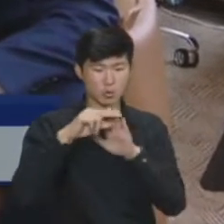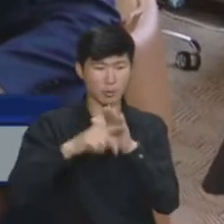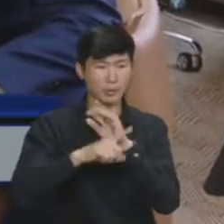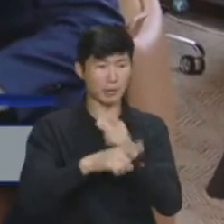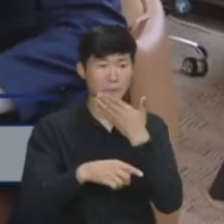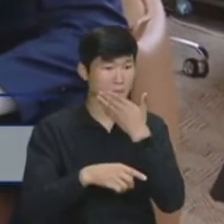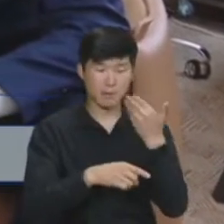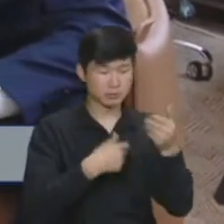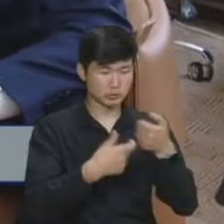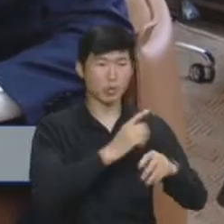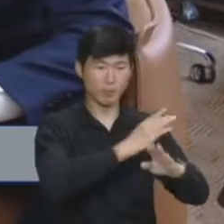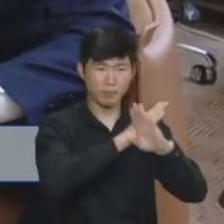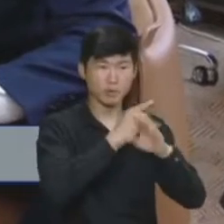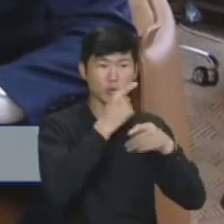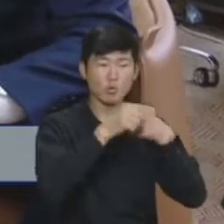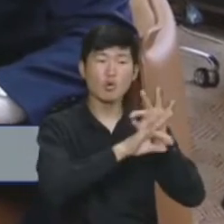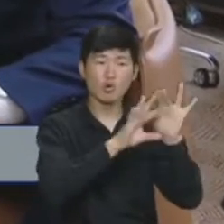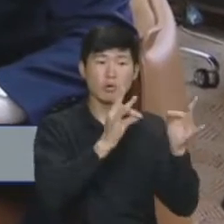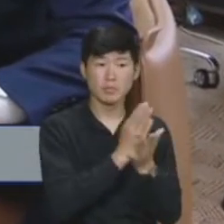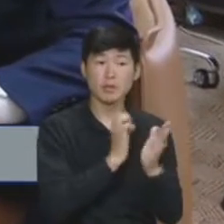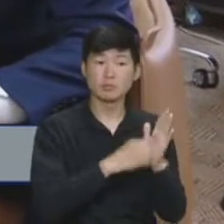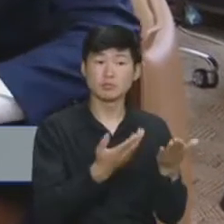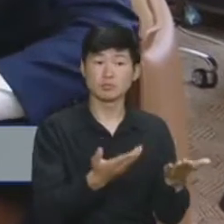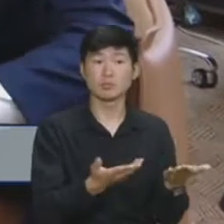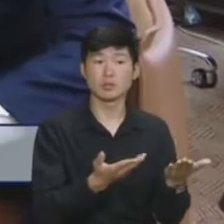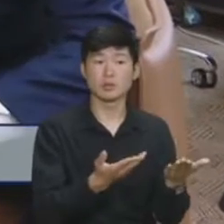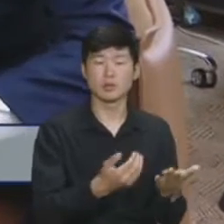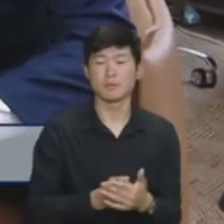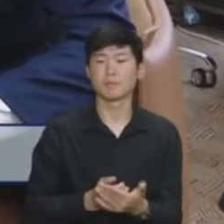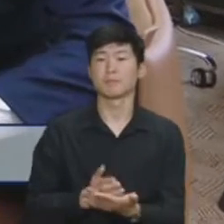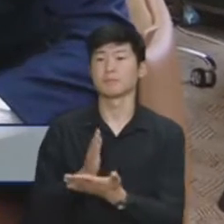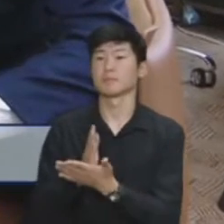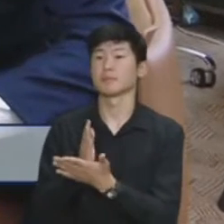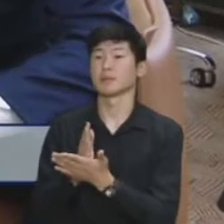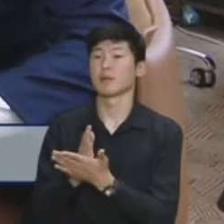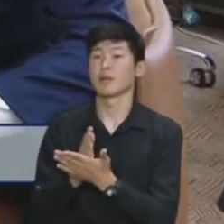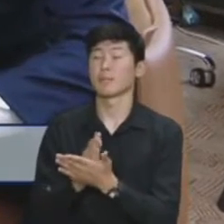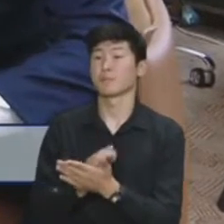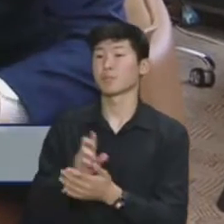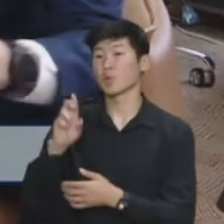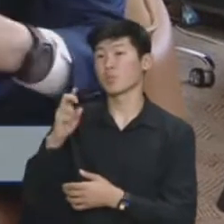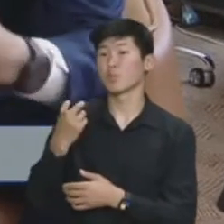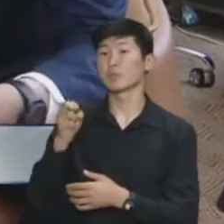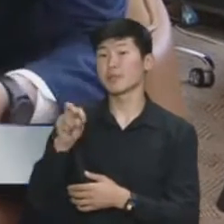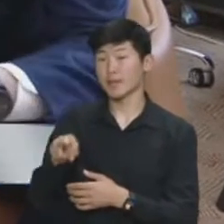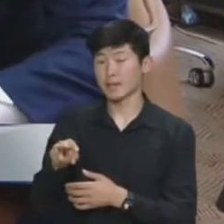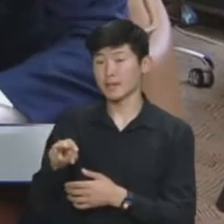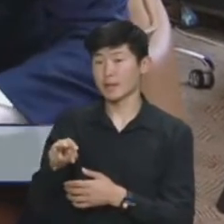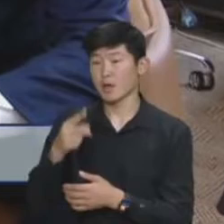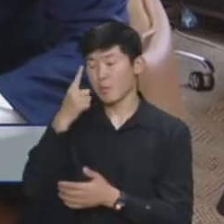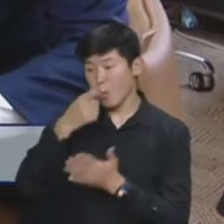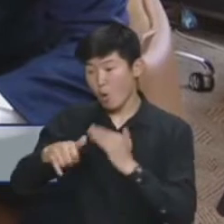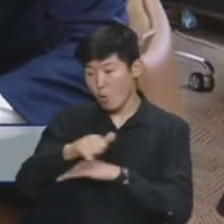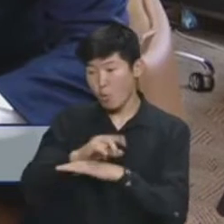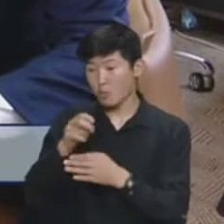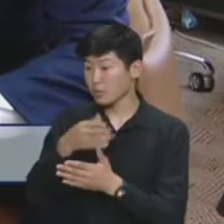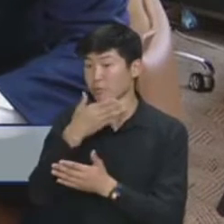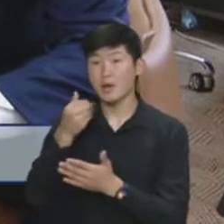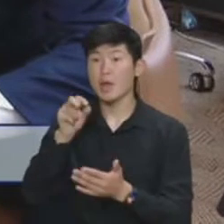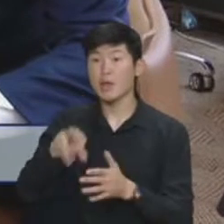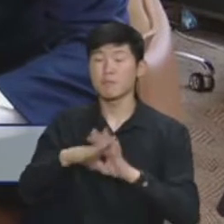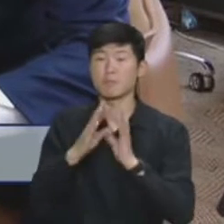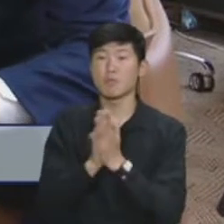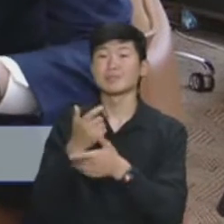хориглох ч юм уу эсвэл одоо тодорхой хуулийн зохицуултууд үгэн байдаг шүү дээ тийм. Бага. Бүртгэлээ бүртгэхгүй Монгол улсад бүртгэхгүй